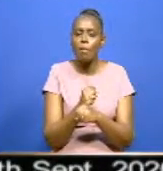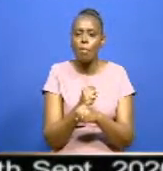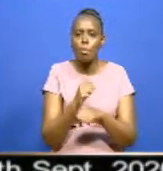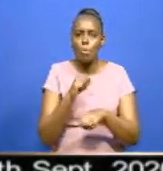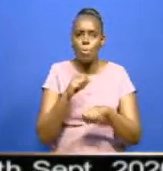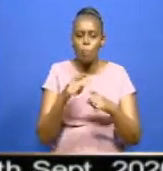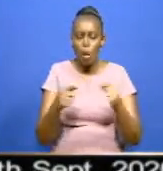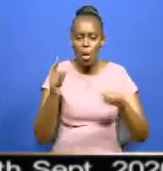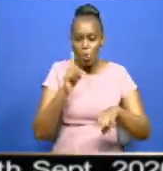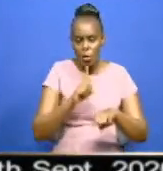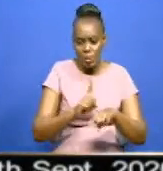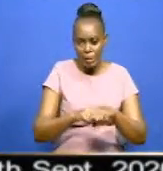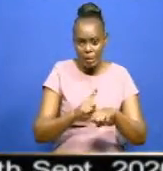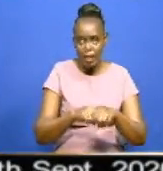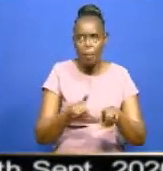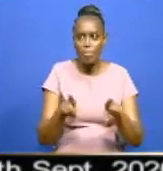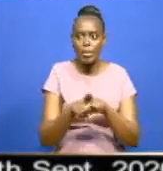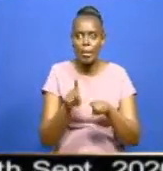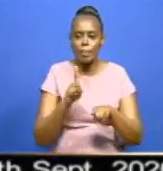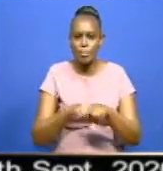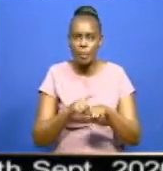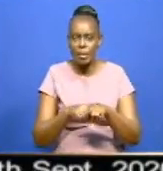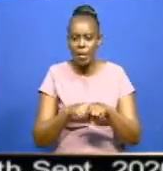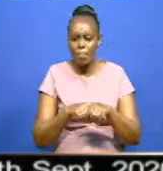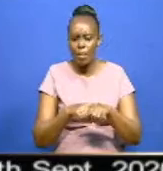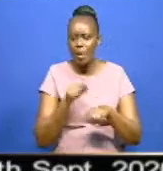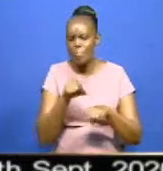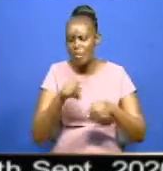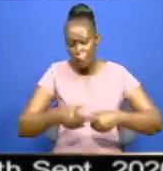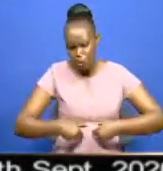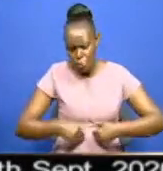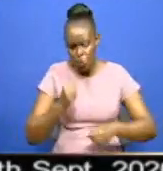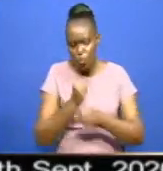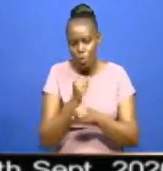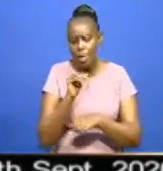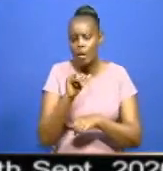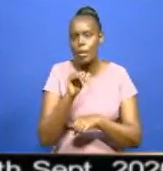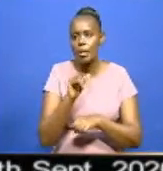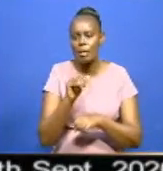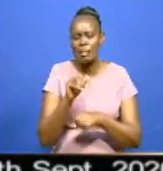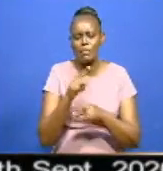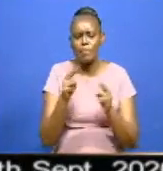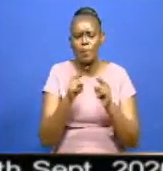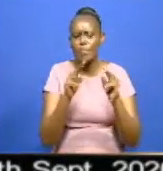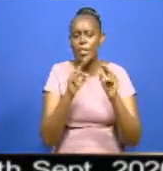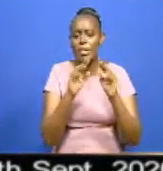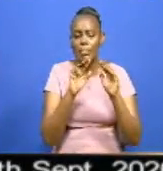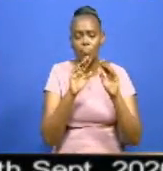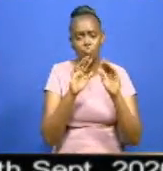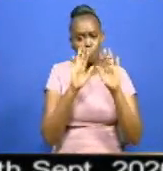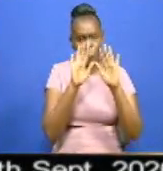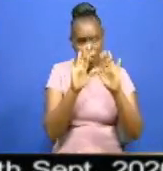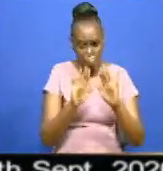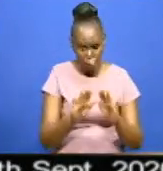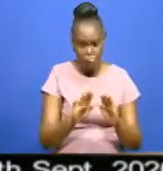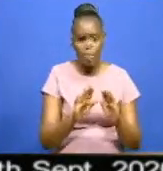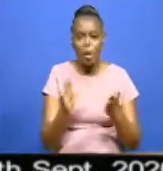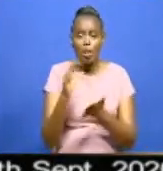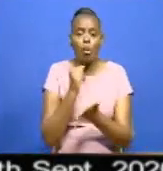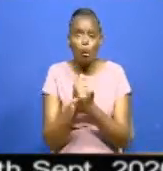muda mrefu, na pia kwa umri wake. Kazi kama hii ni kazi nzito, sio nyepesi. Mheshimiwa